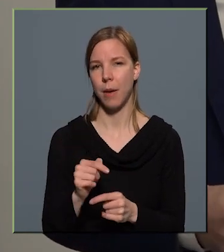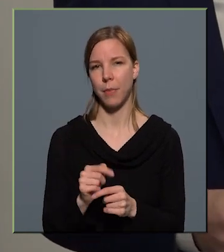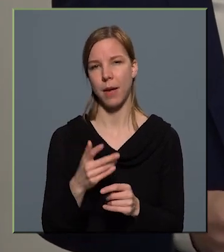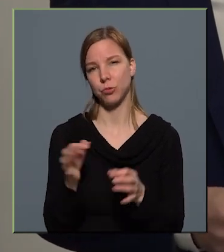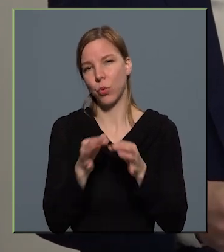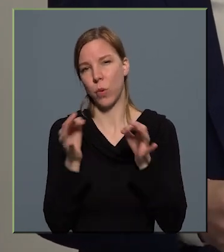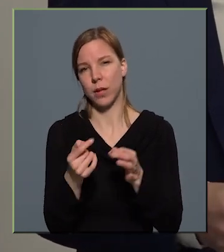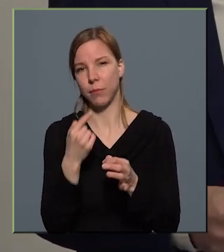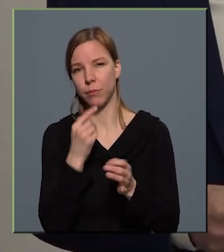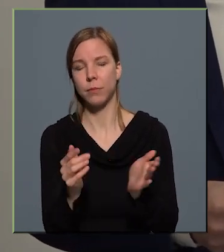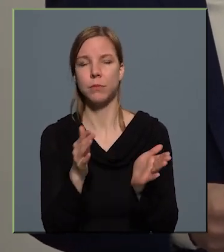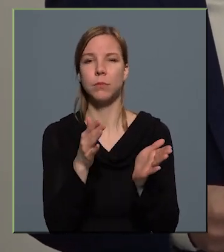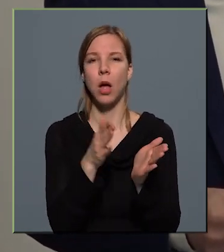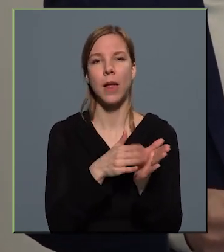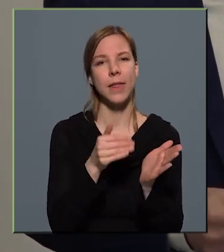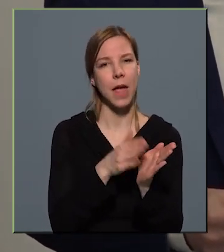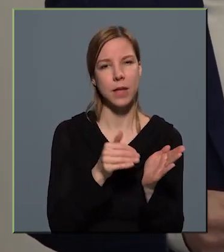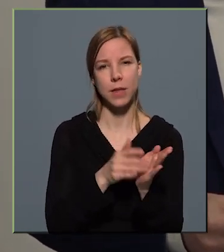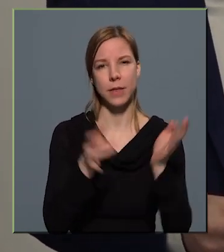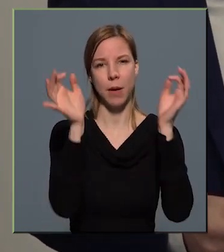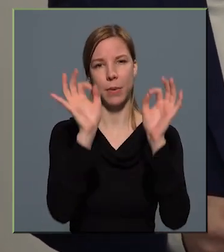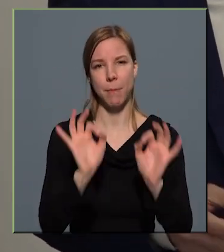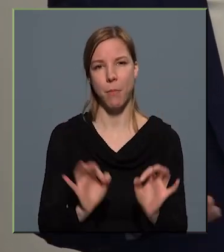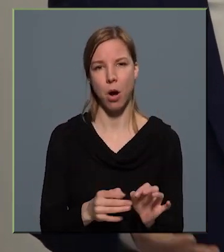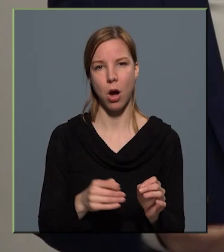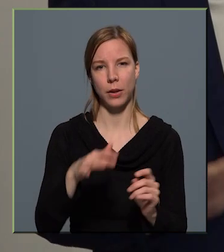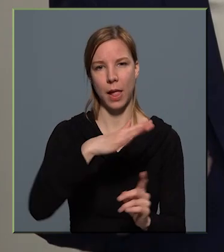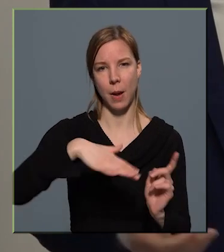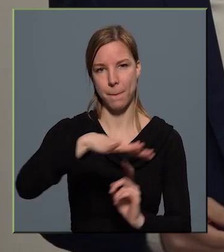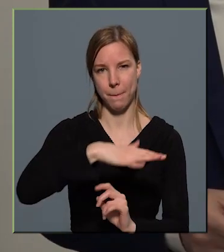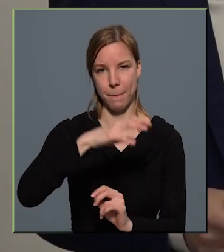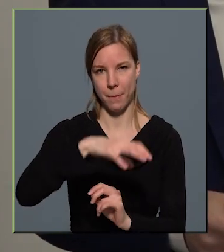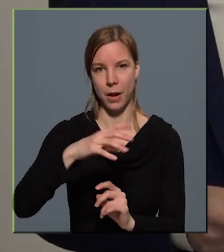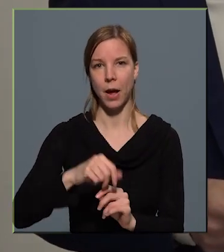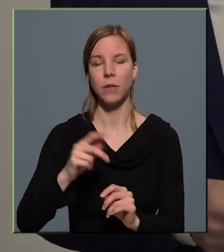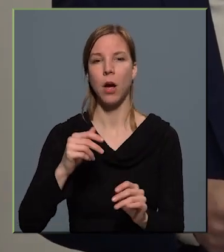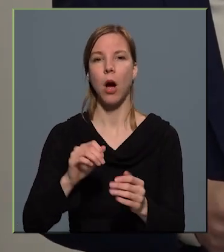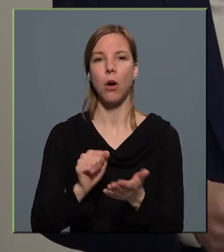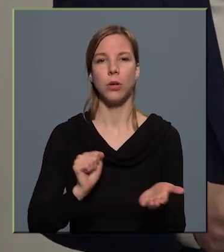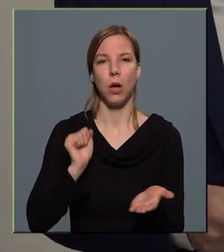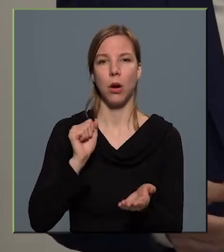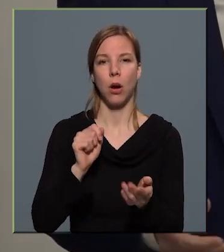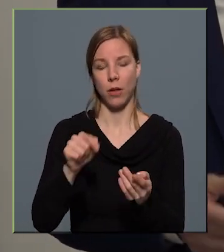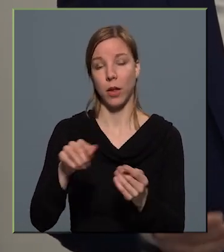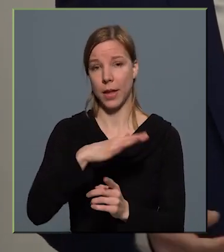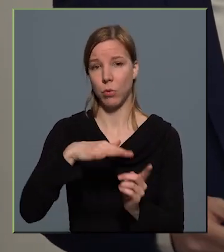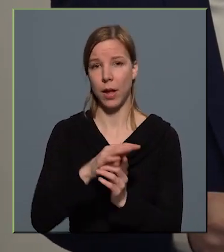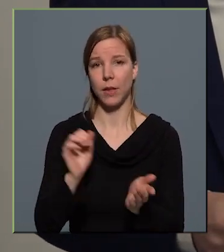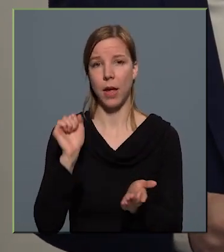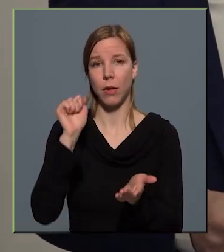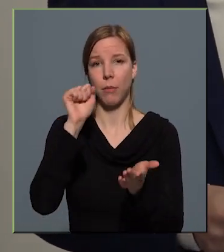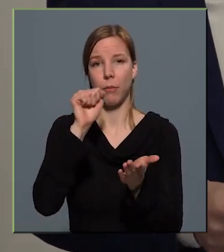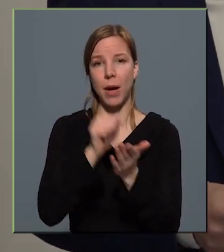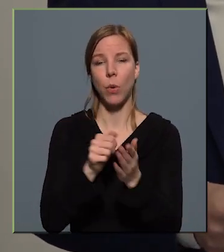őszinték, szennyezettebb ipartelepeken, ahol a területet a beruházás során kármentesítettük, veszélyes